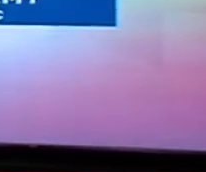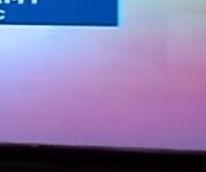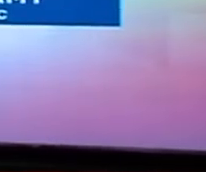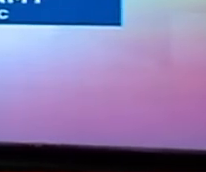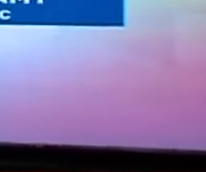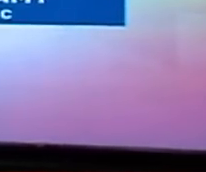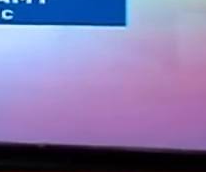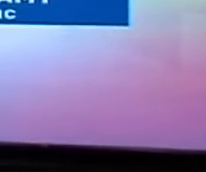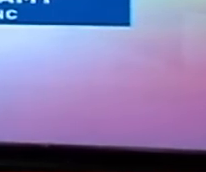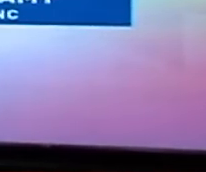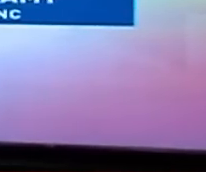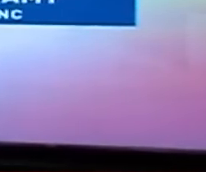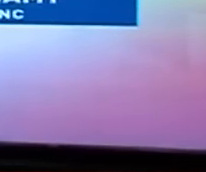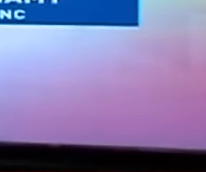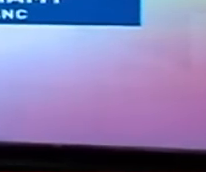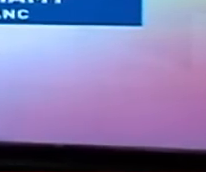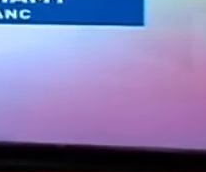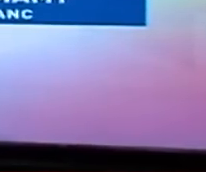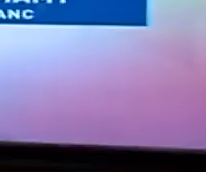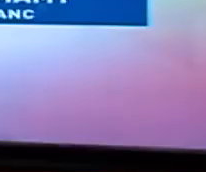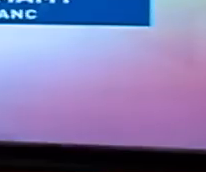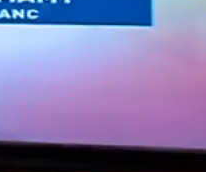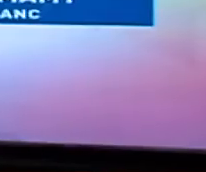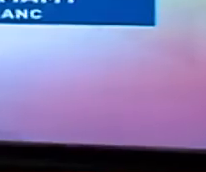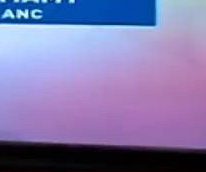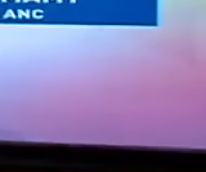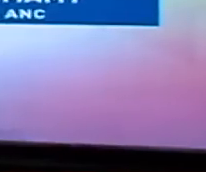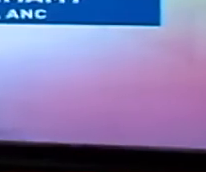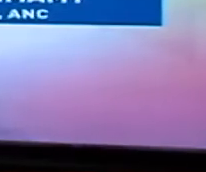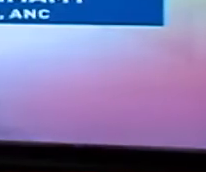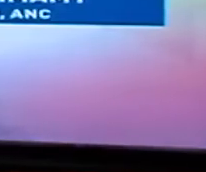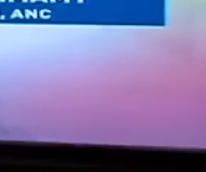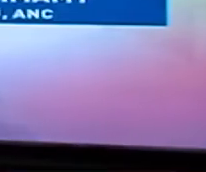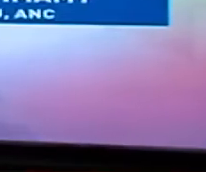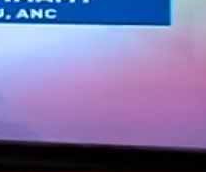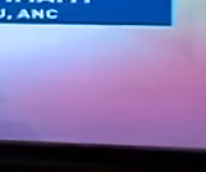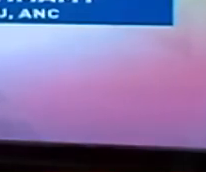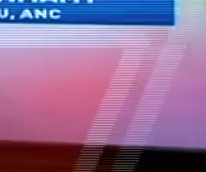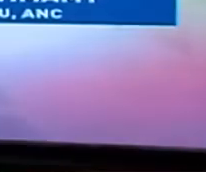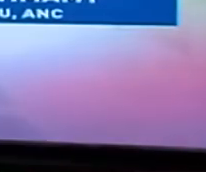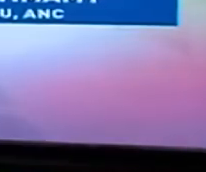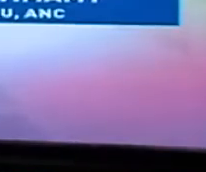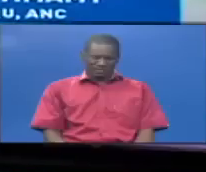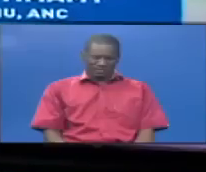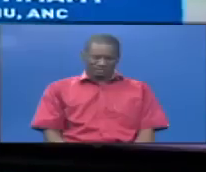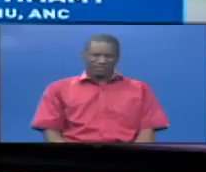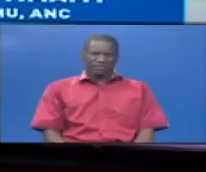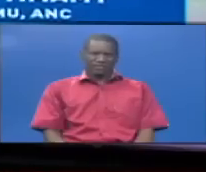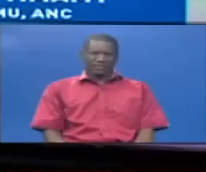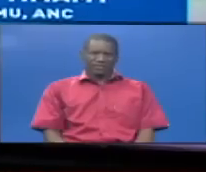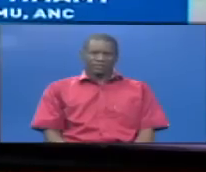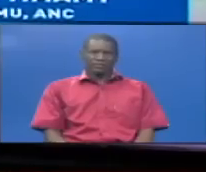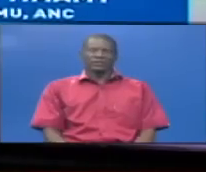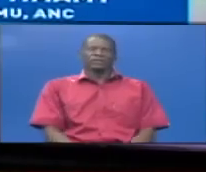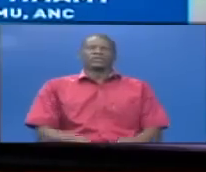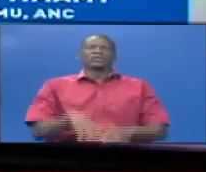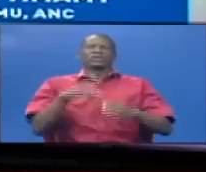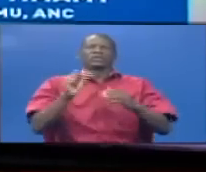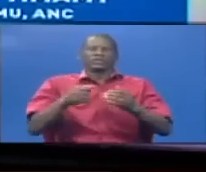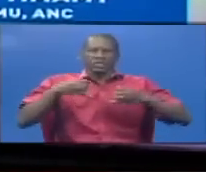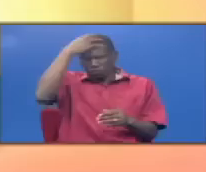pasi ya kuingia katika kaunti zote 47. Wengine baadaye mwaka 2017 walipoteza nafasi zao.